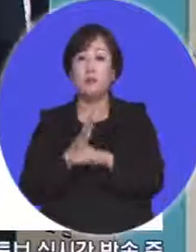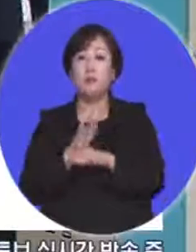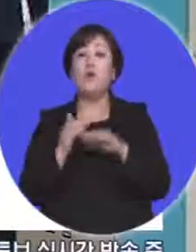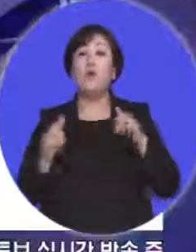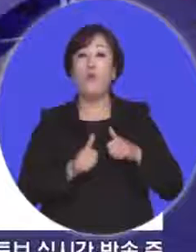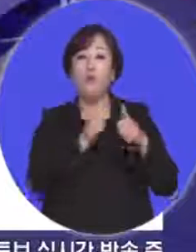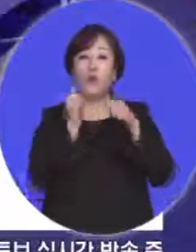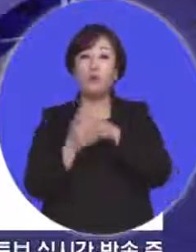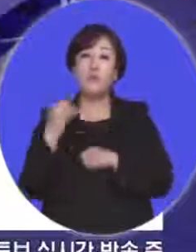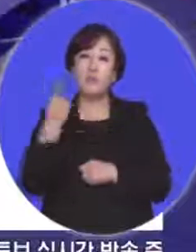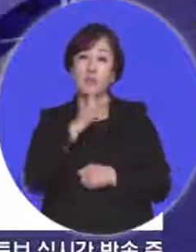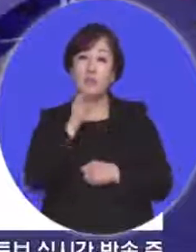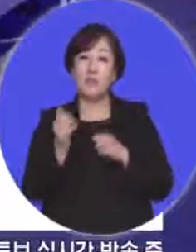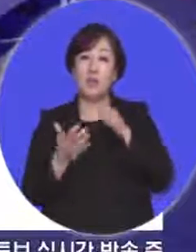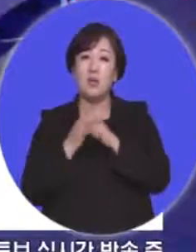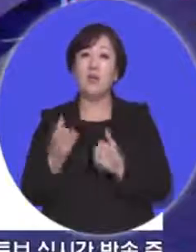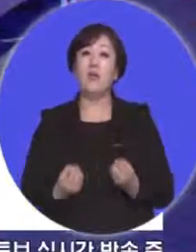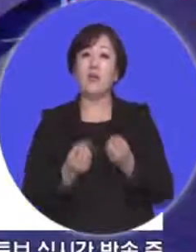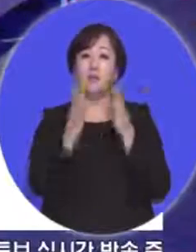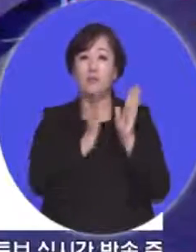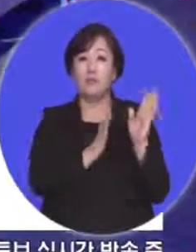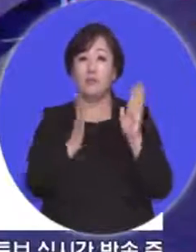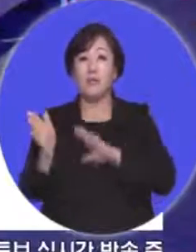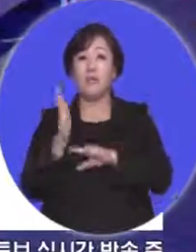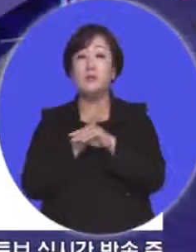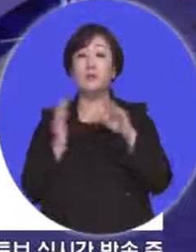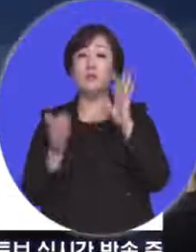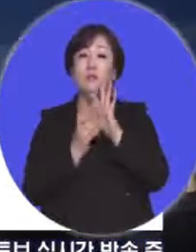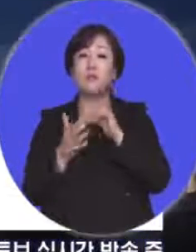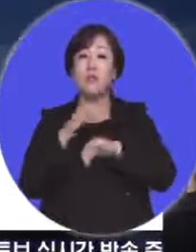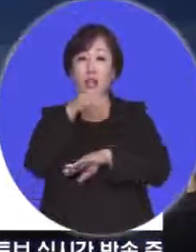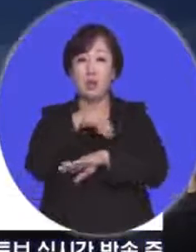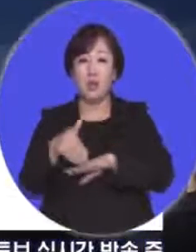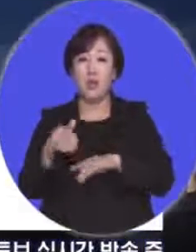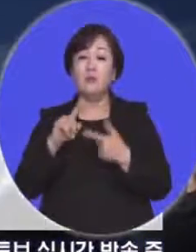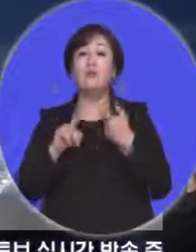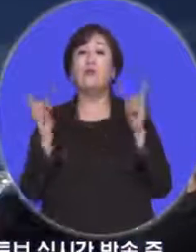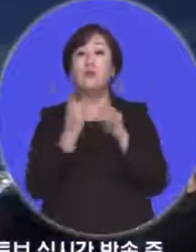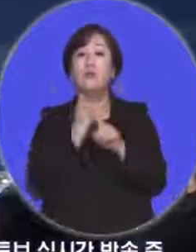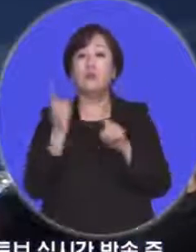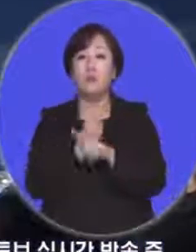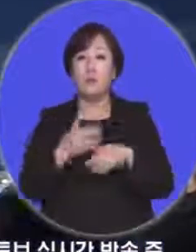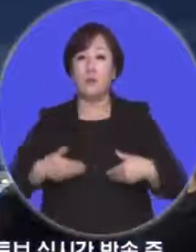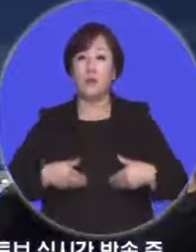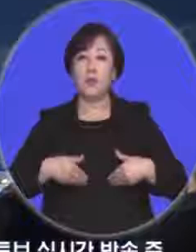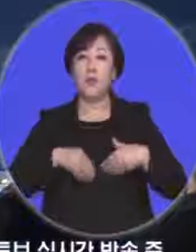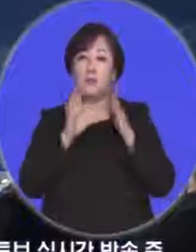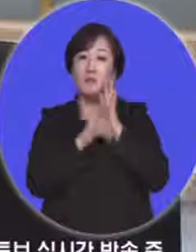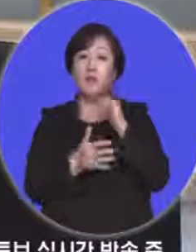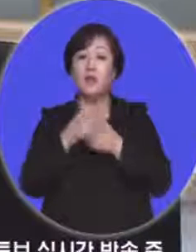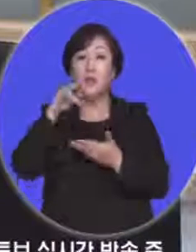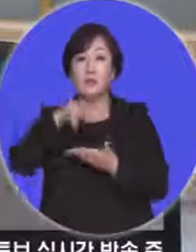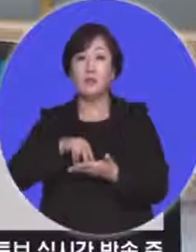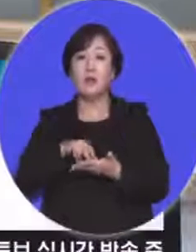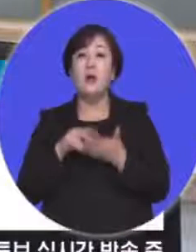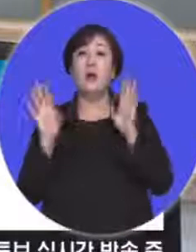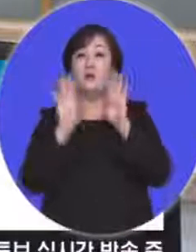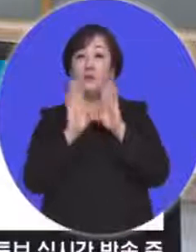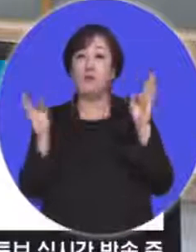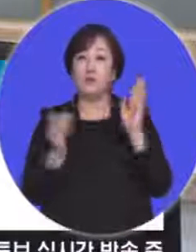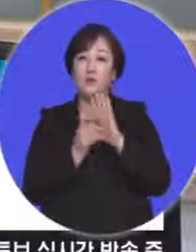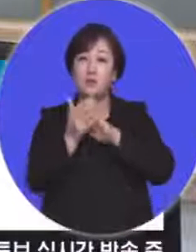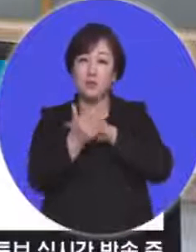1,000명 이상의 참관을 전제로 행사들이 기획됐지만 코로나 사태로 계획 수정이 불가피합니다. 센터 구축